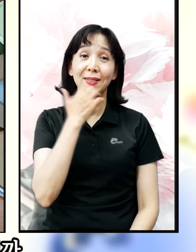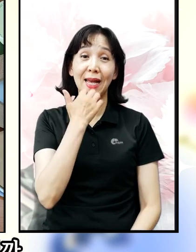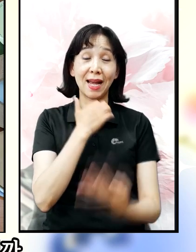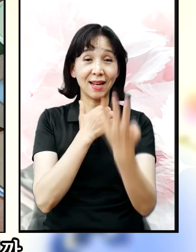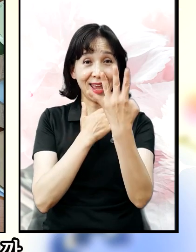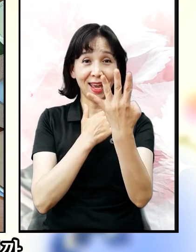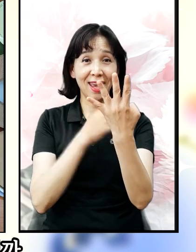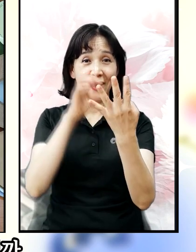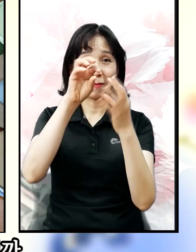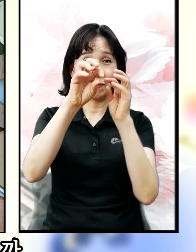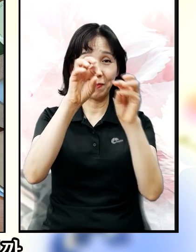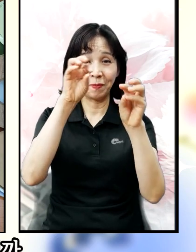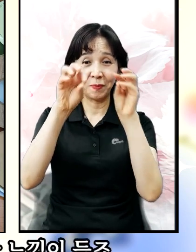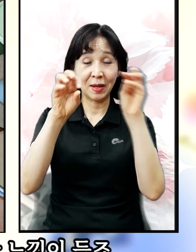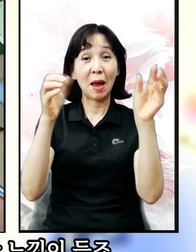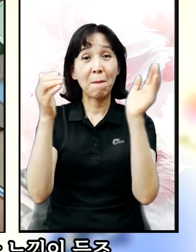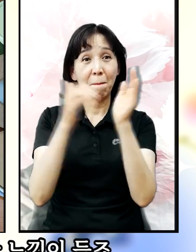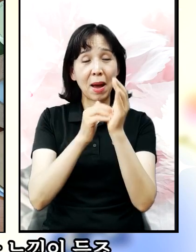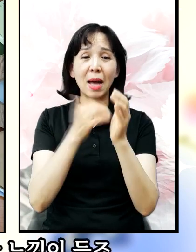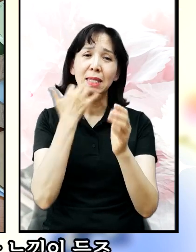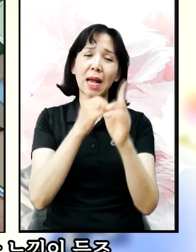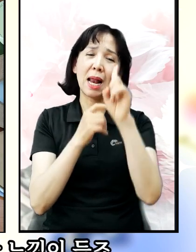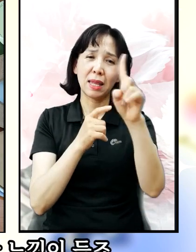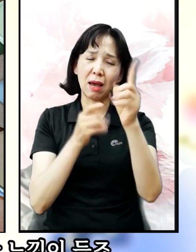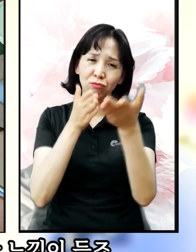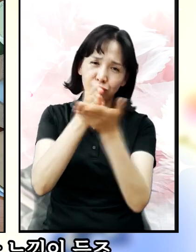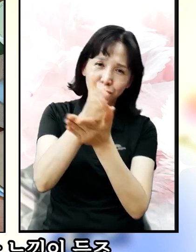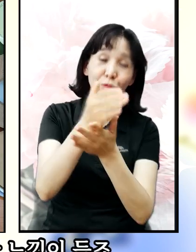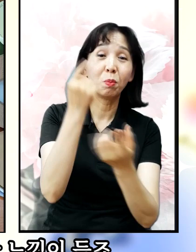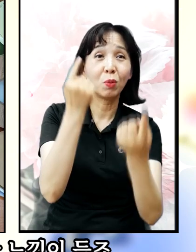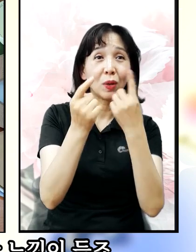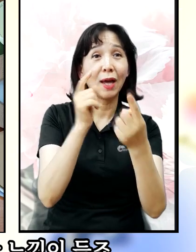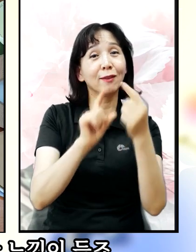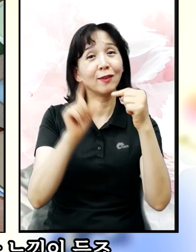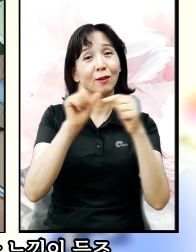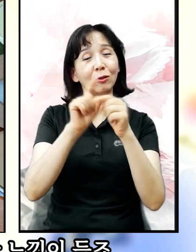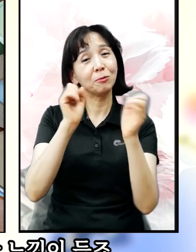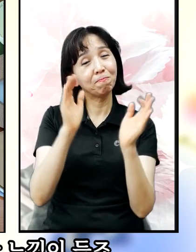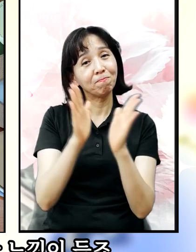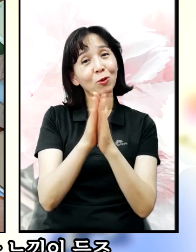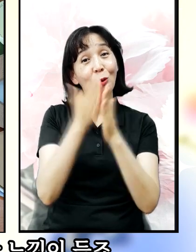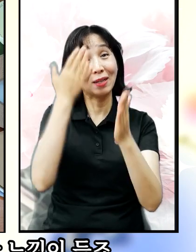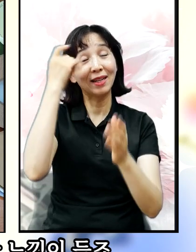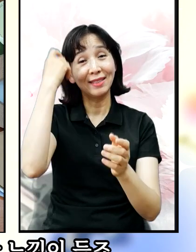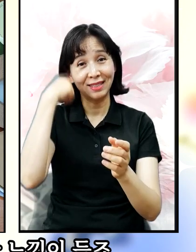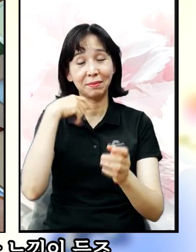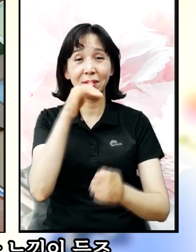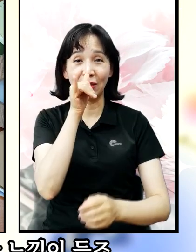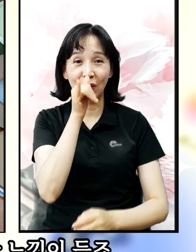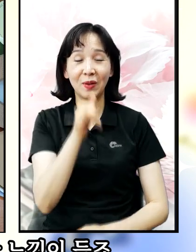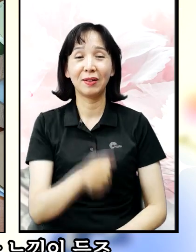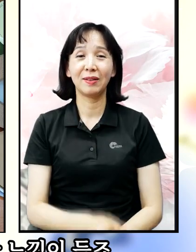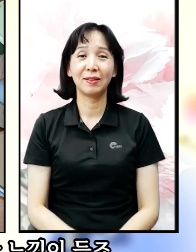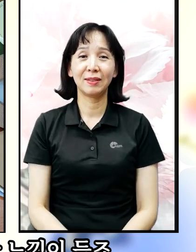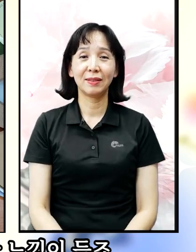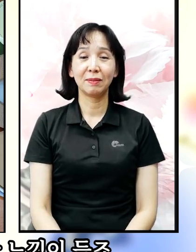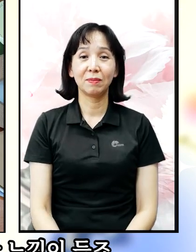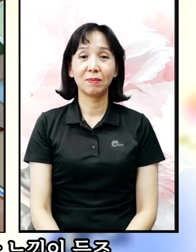자, 4가지 컬러가 들어가니까 한 가지 단색보다는 조금 더 화사한 느낌이 들죠?